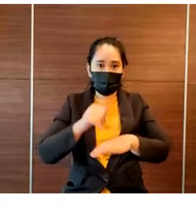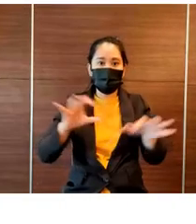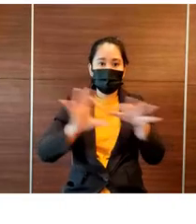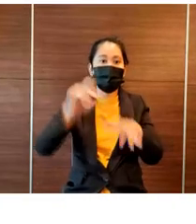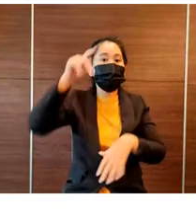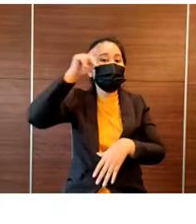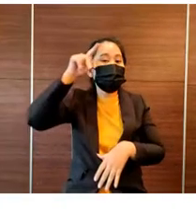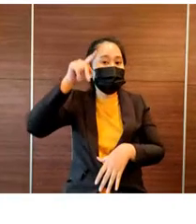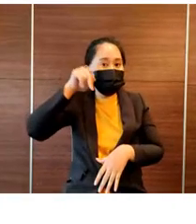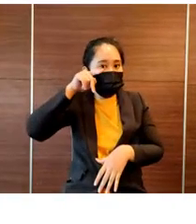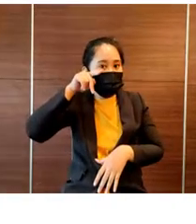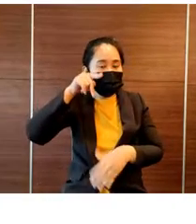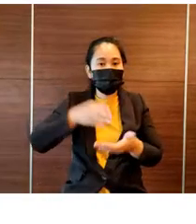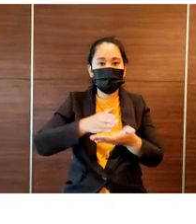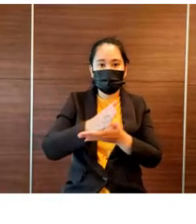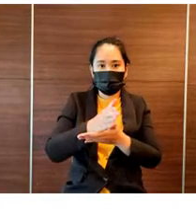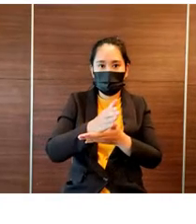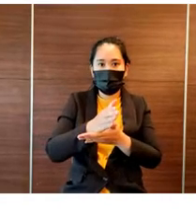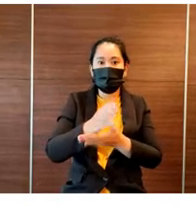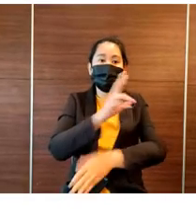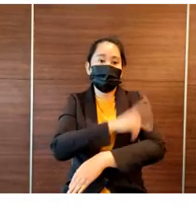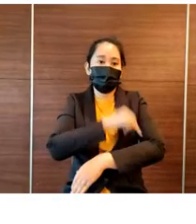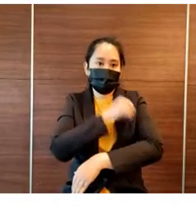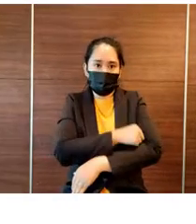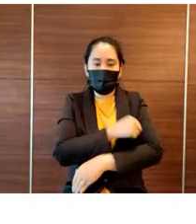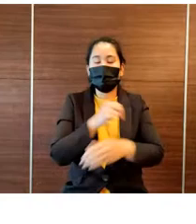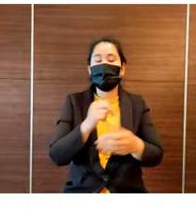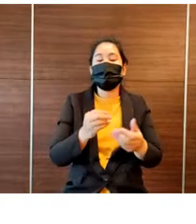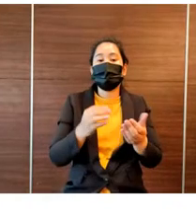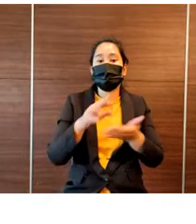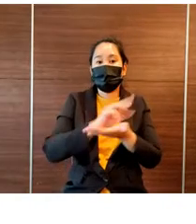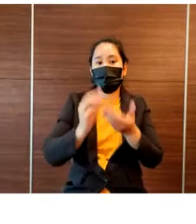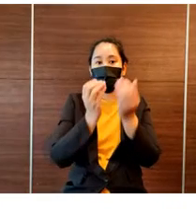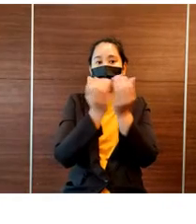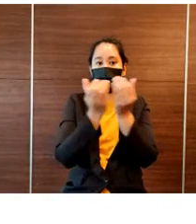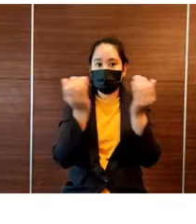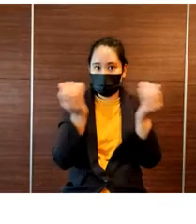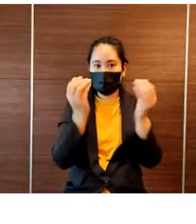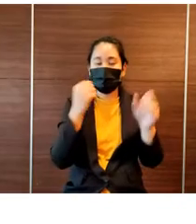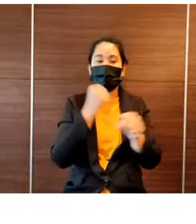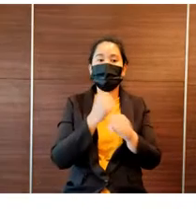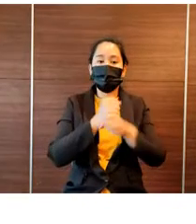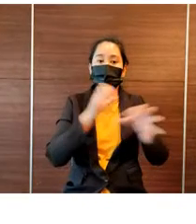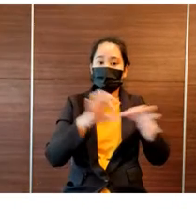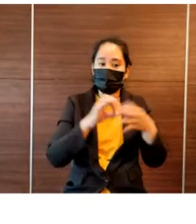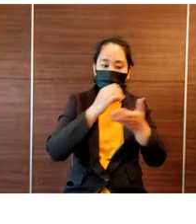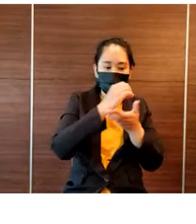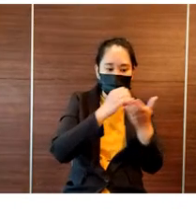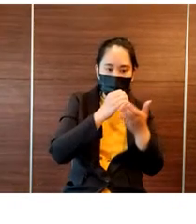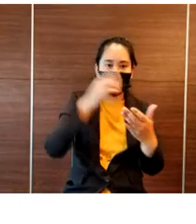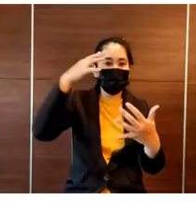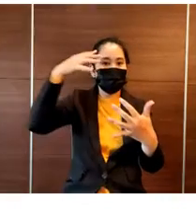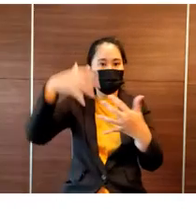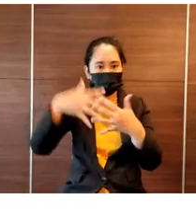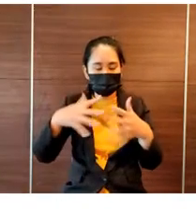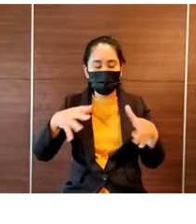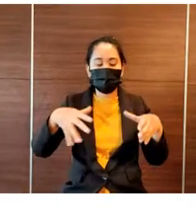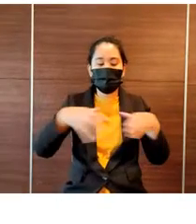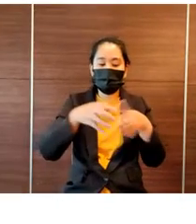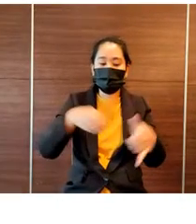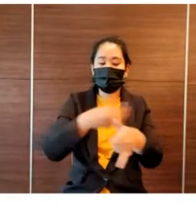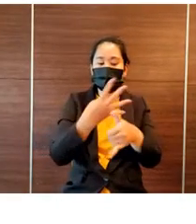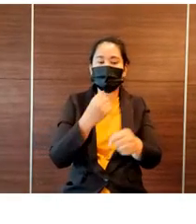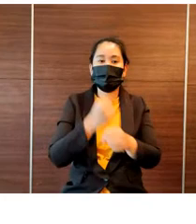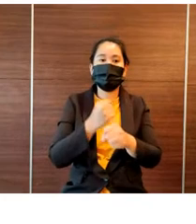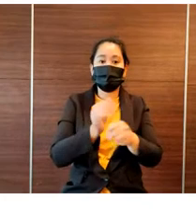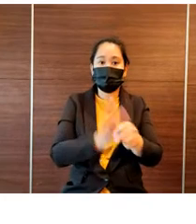ลินิกจากคณะแพทยศาสตร์มหาวิทยาลัยธรรมศาสตร์นะครับก็ทำงานด้านเคมเซ็กซ์แล้วก็เรื่องของยาเสพติดแล้วก็เรื่องของสุขภาพจิตในกลุ่มความหลากหลายทางเพศมาประมาณ10ปี